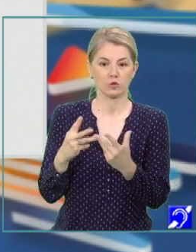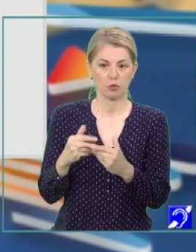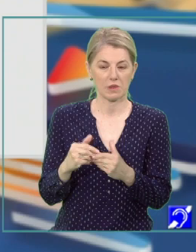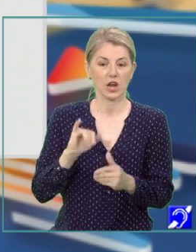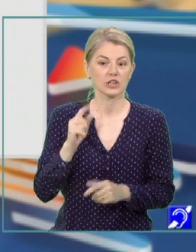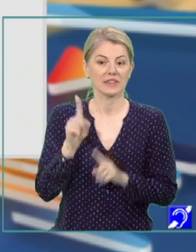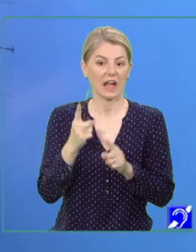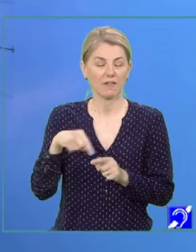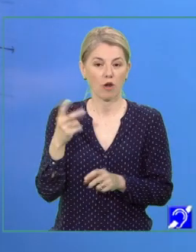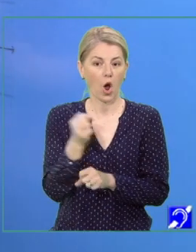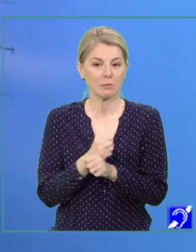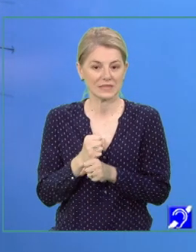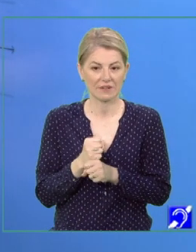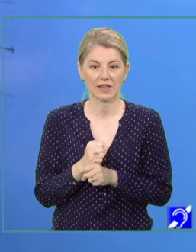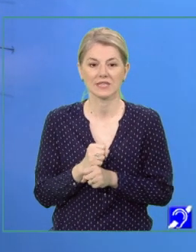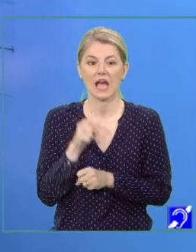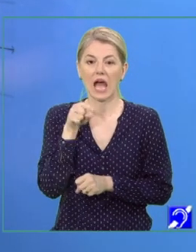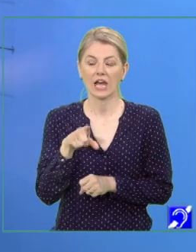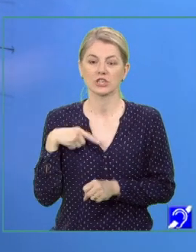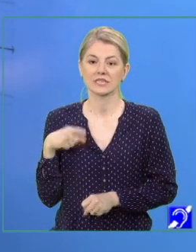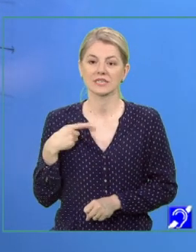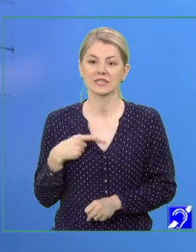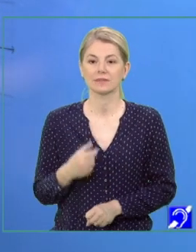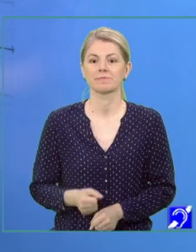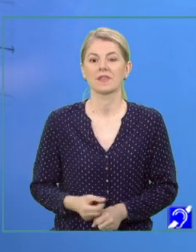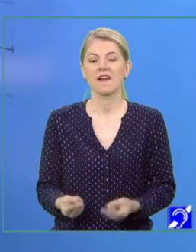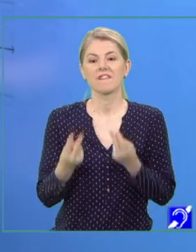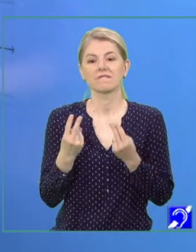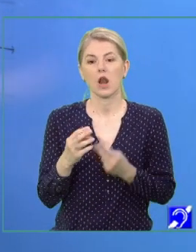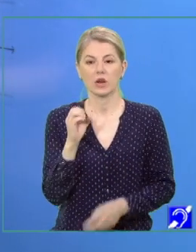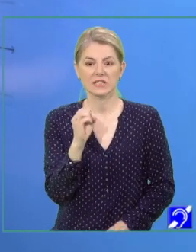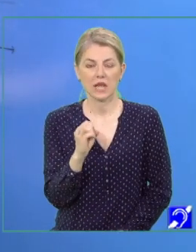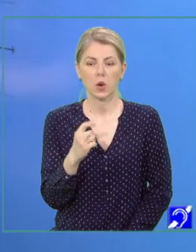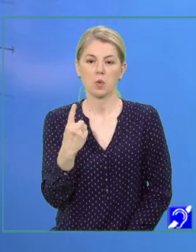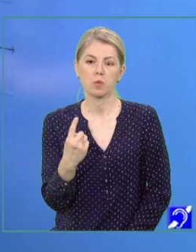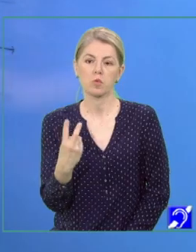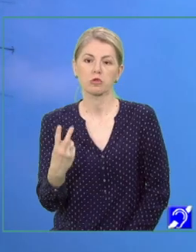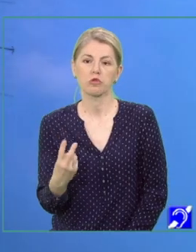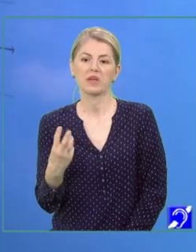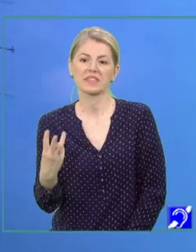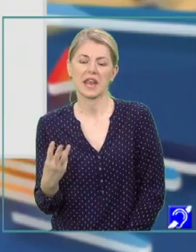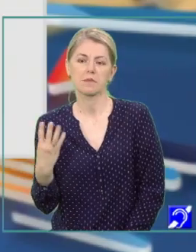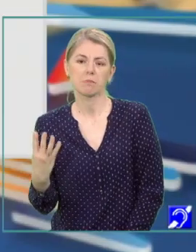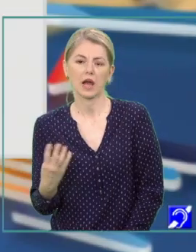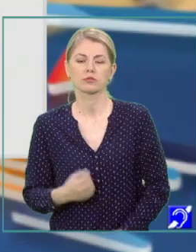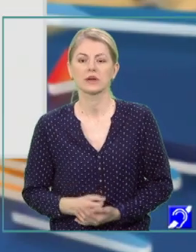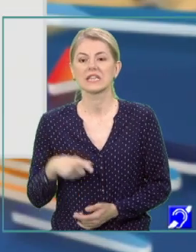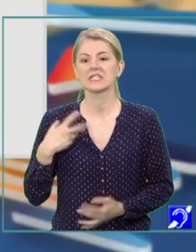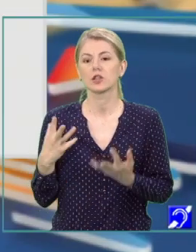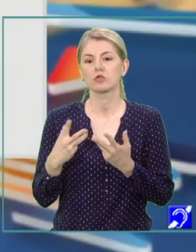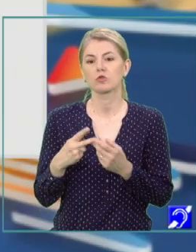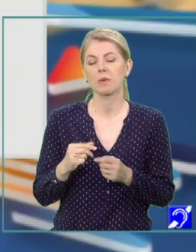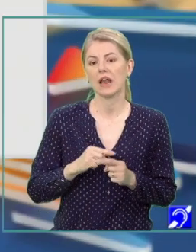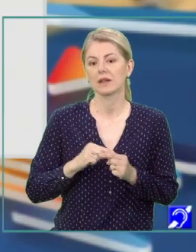și dacă voi observați, aici este valoarea lui 0, 1, 2, 3, 4, sunt numere de pe